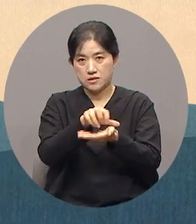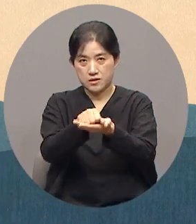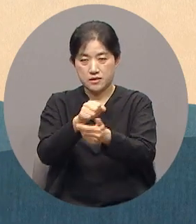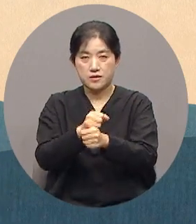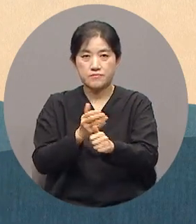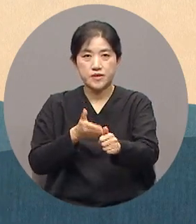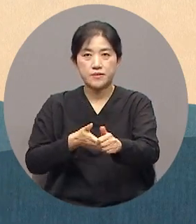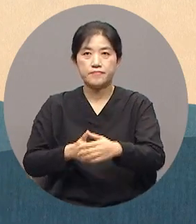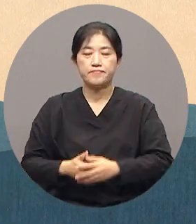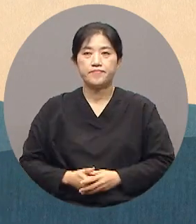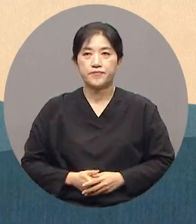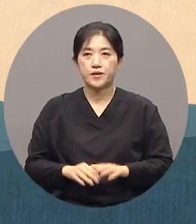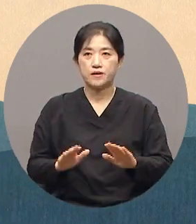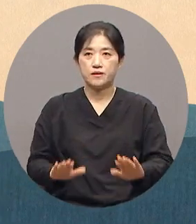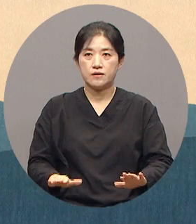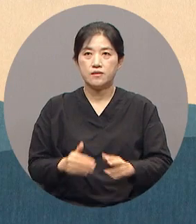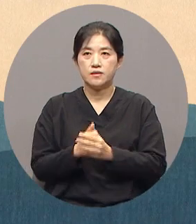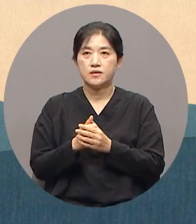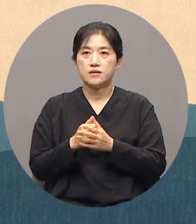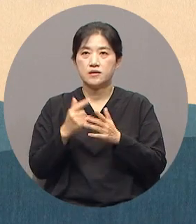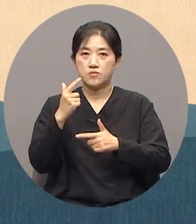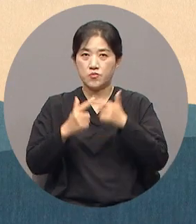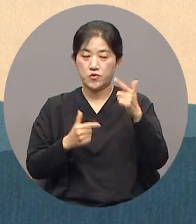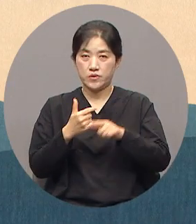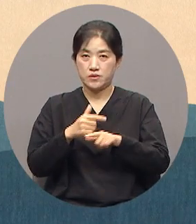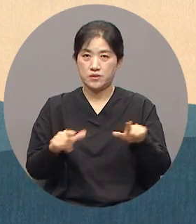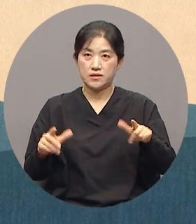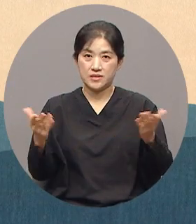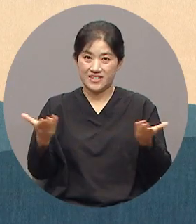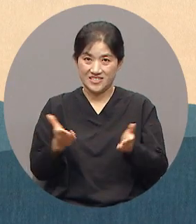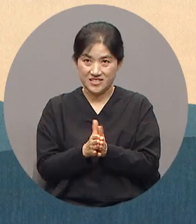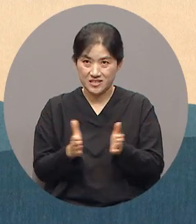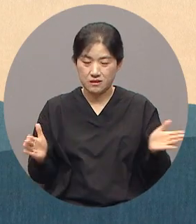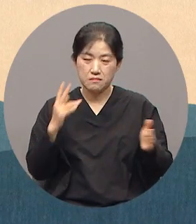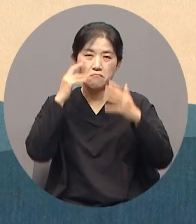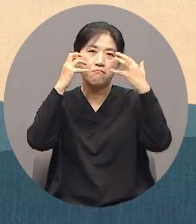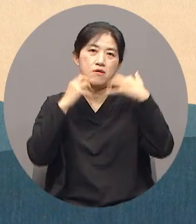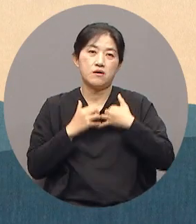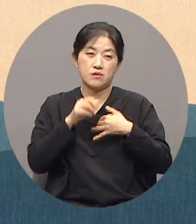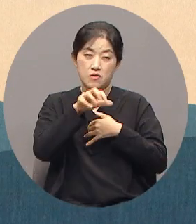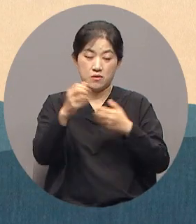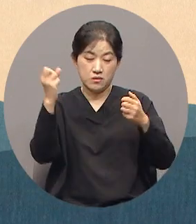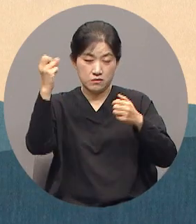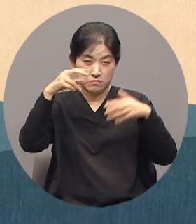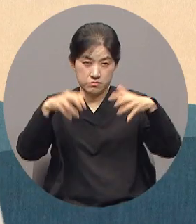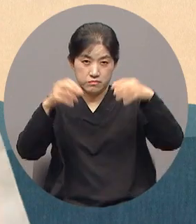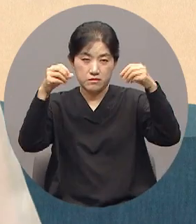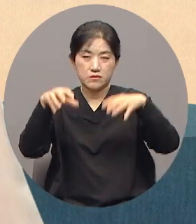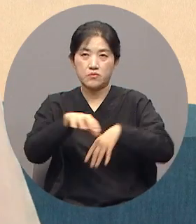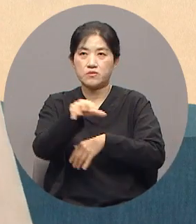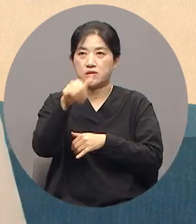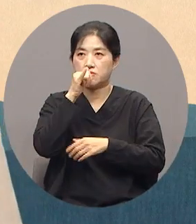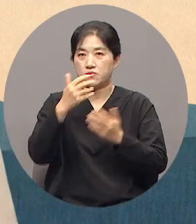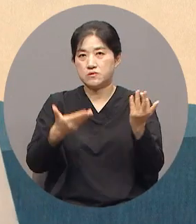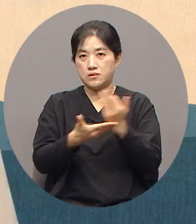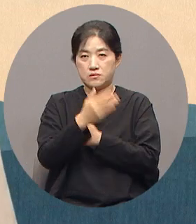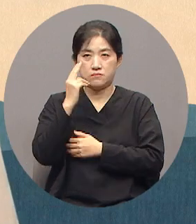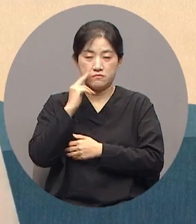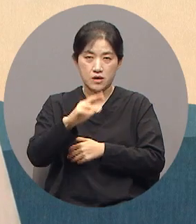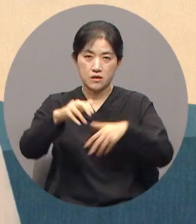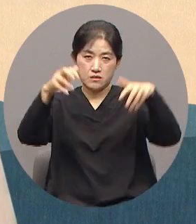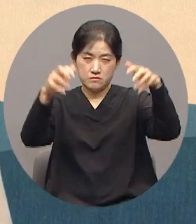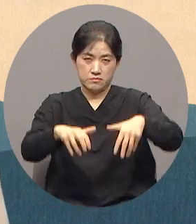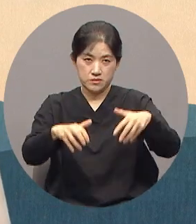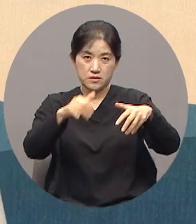좋겠습니다 다시 일상으로 돌아오는 목요일에도 폭염이 이어지겠고요 많은 지역에 소나기가 내리겠습니다 제주에서는 매우 강한